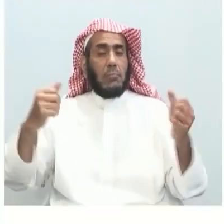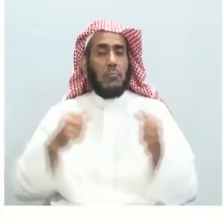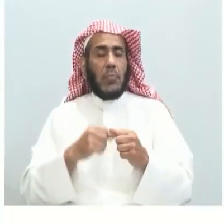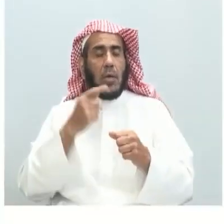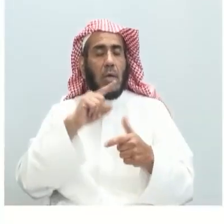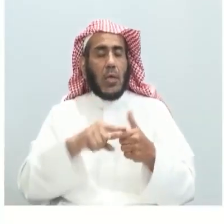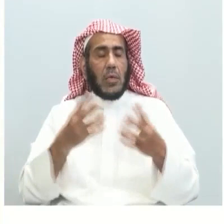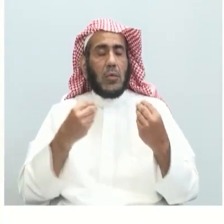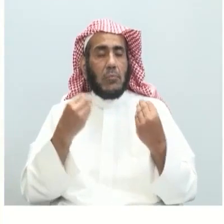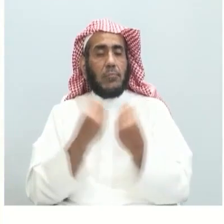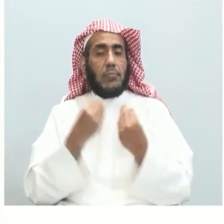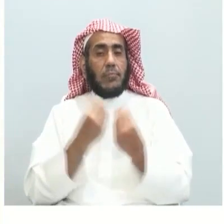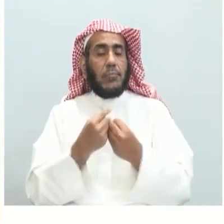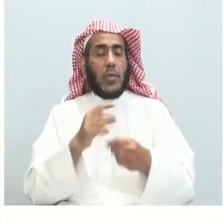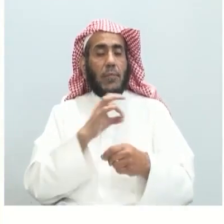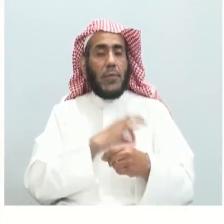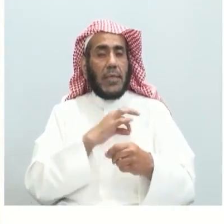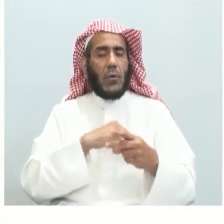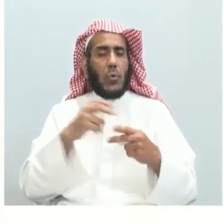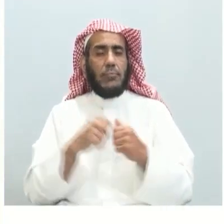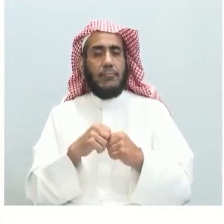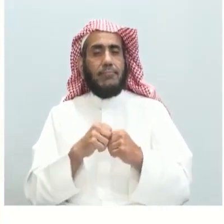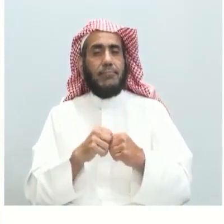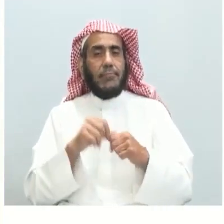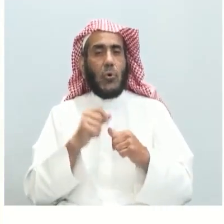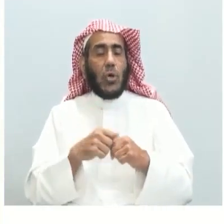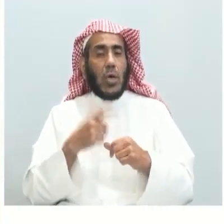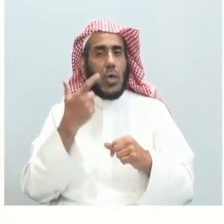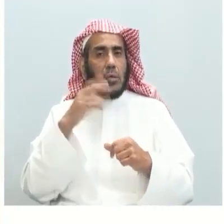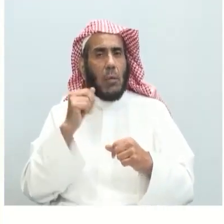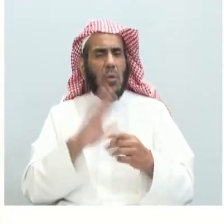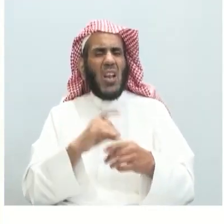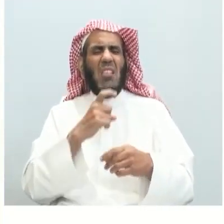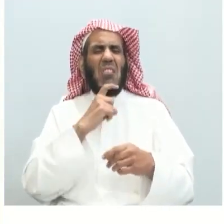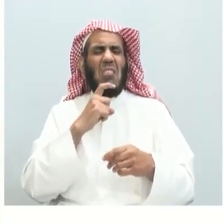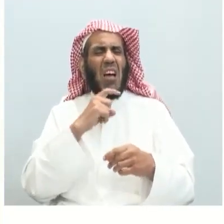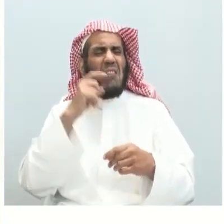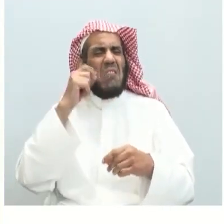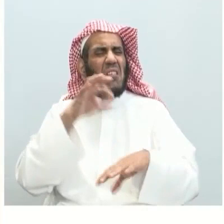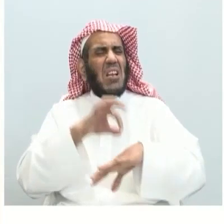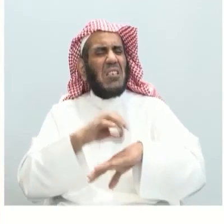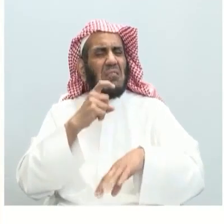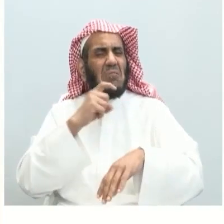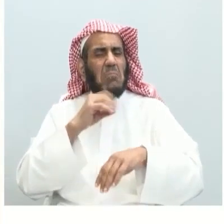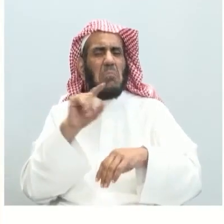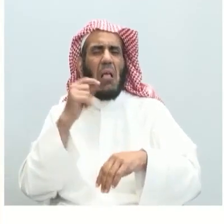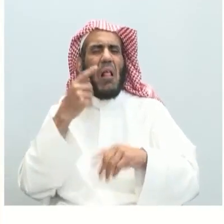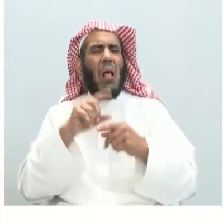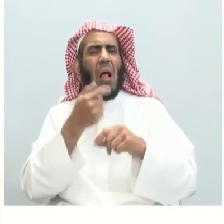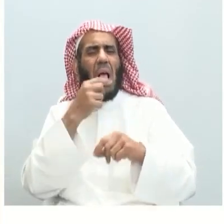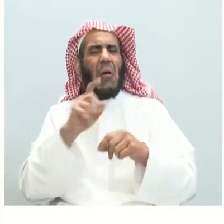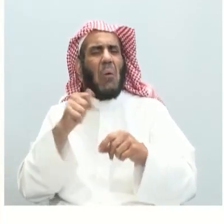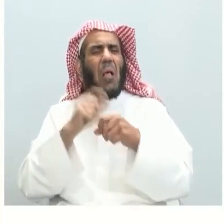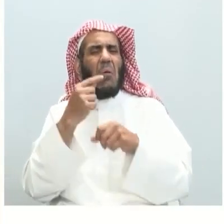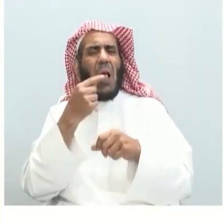ايضا ناتي واياكم الى هذه الفائده الاخرى وهي التنبيه على ضعف الانسان من نطفه خلقه الله